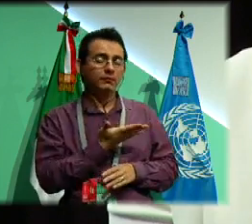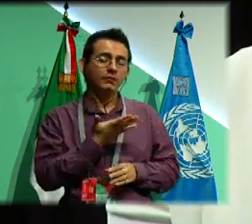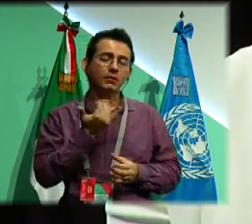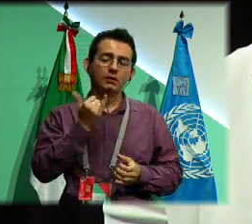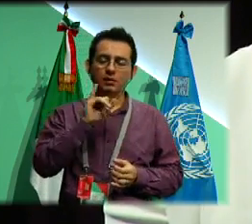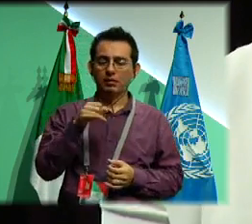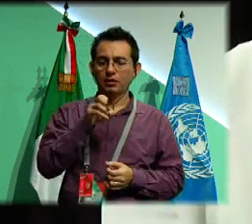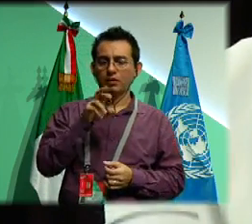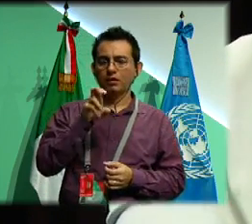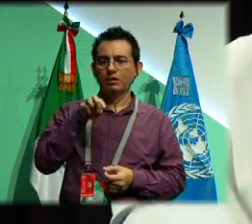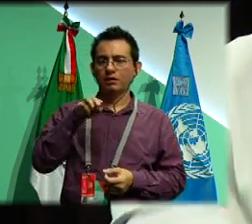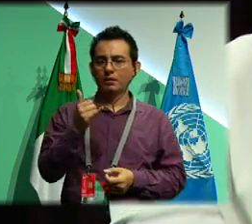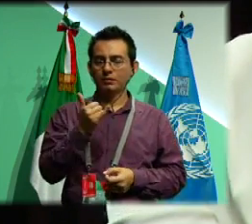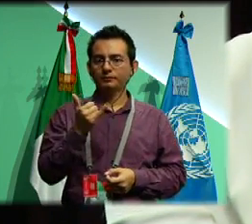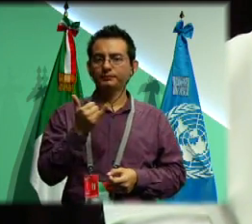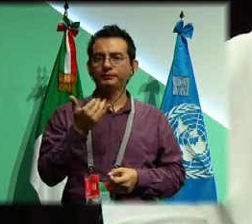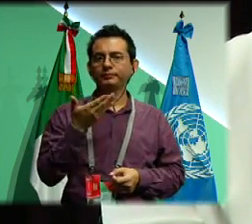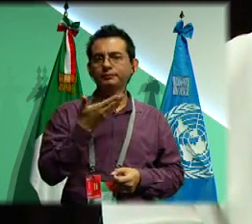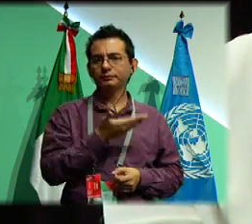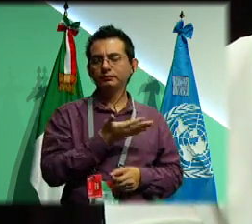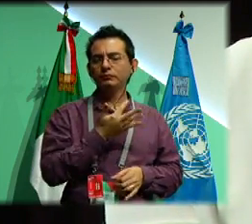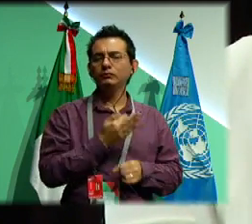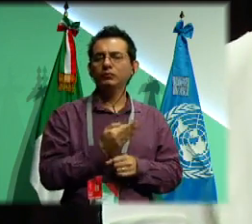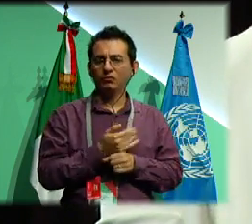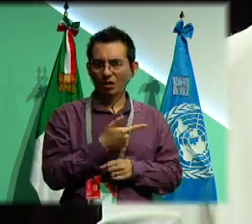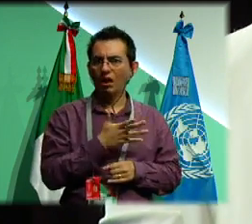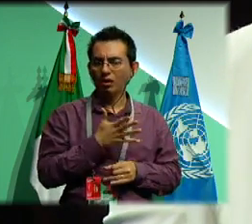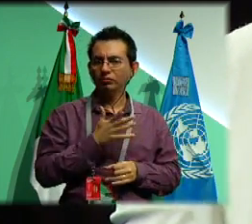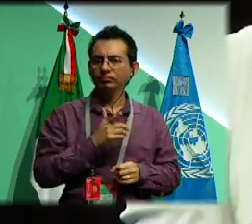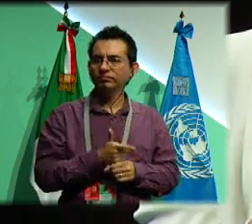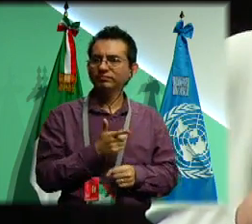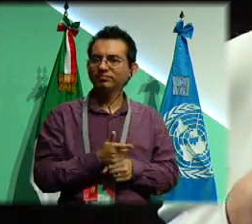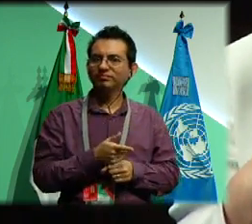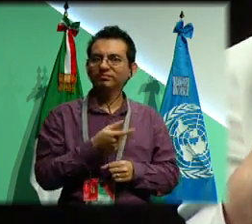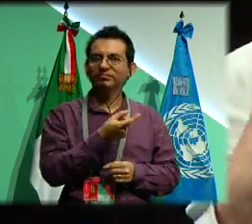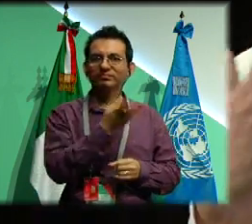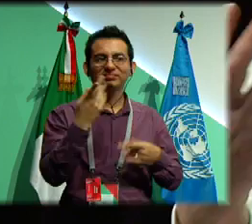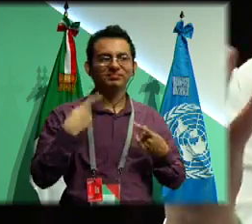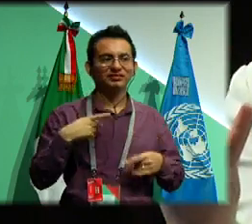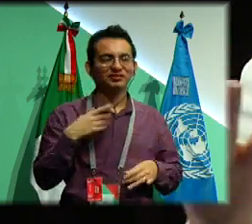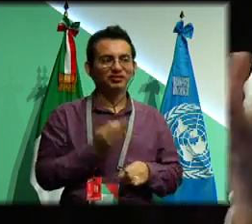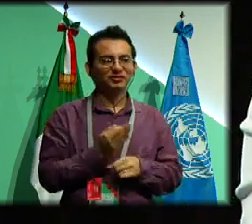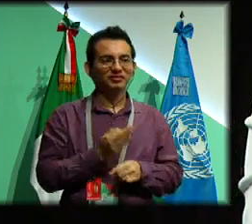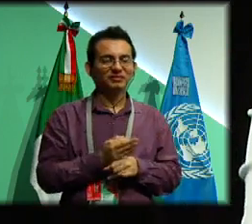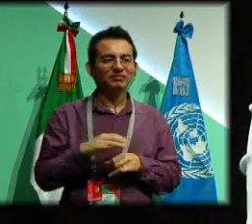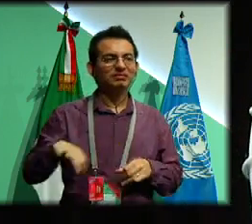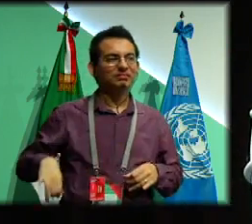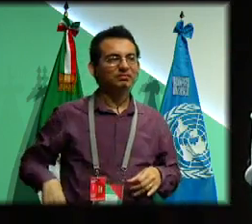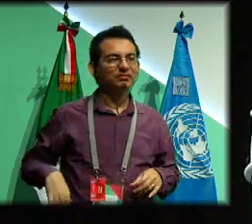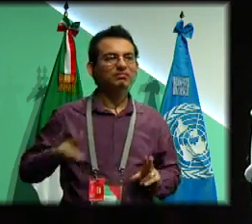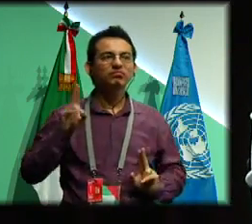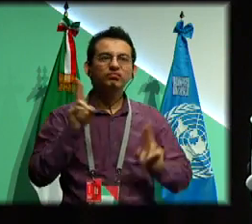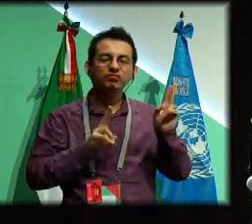Je crois qu'il y a eu beaucoup de questions centrales qui ont été traitées ici.